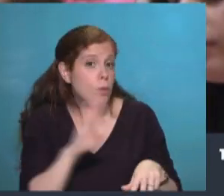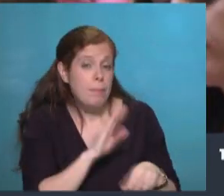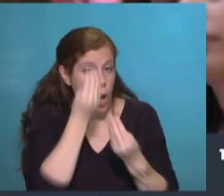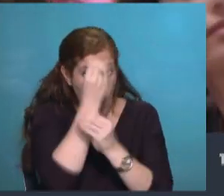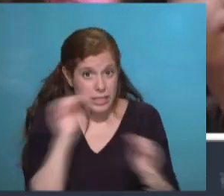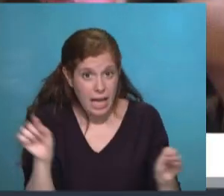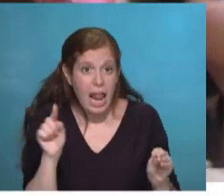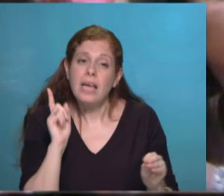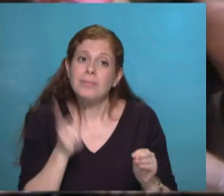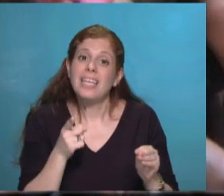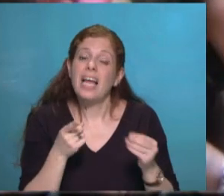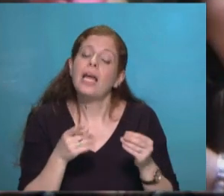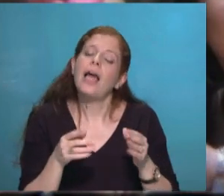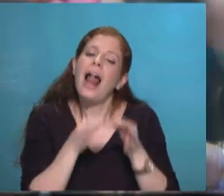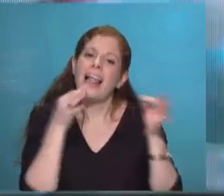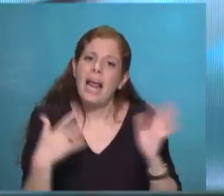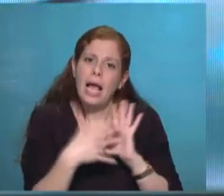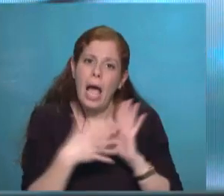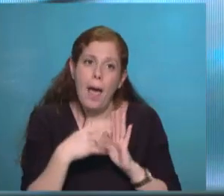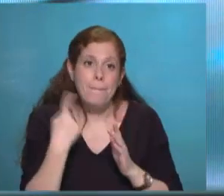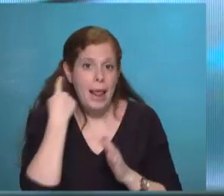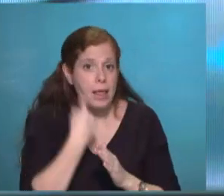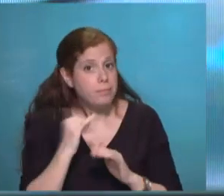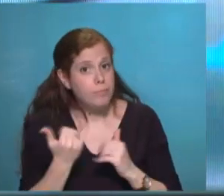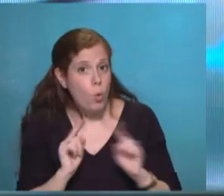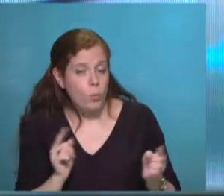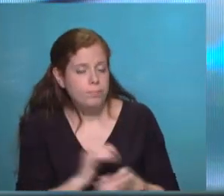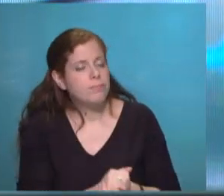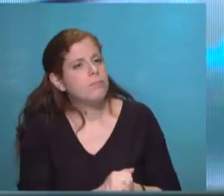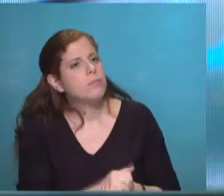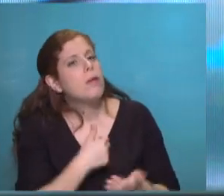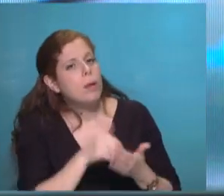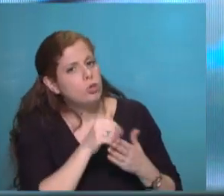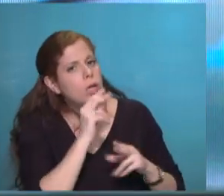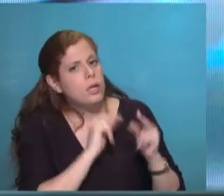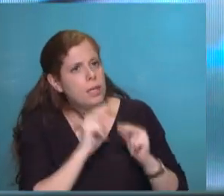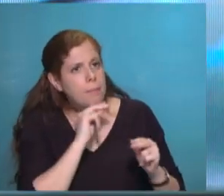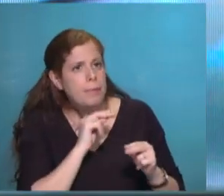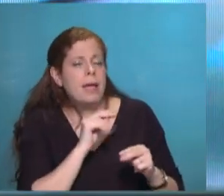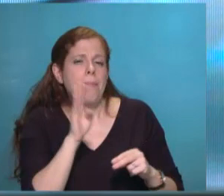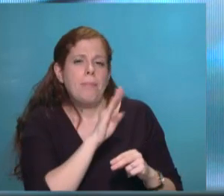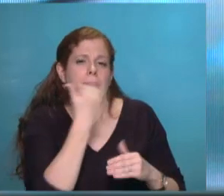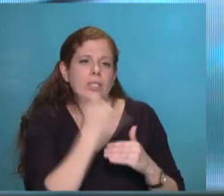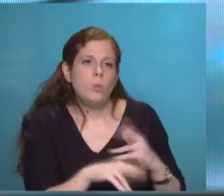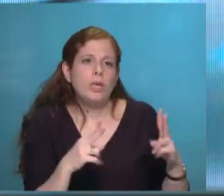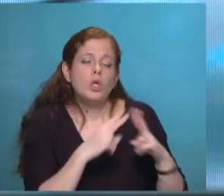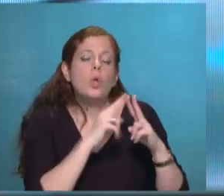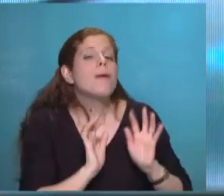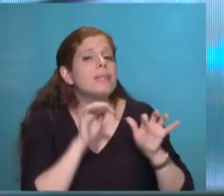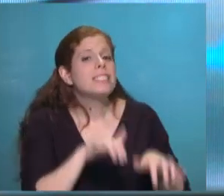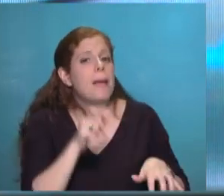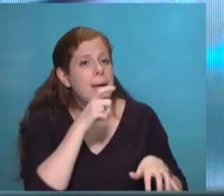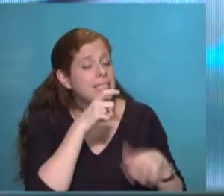מצריכים פתיחה בחקירה פלילית. אנחנו נהיה בהמשך עם נתניהו בסיום פגישתו עם נשיא ברזיל.